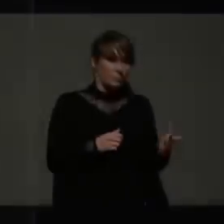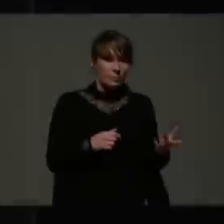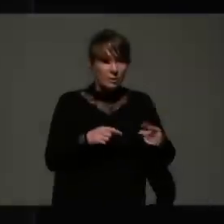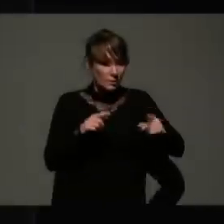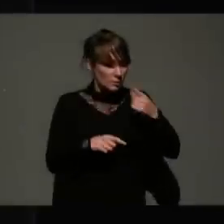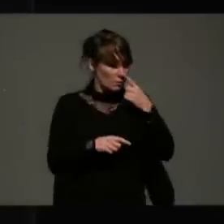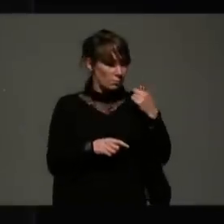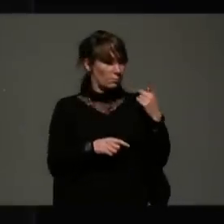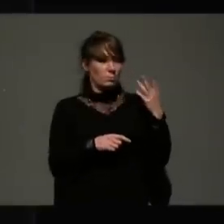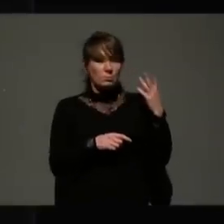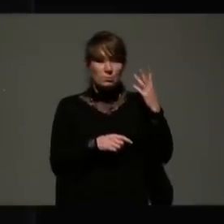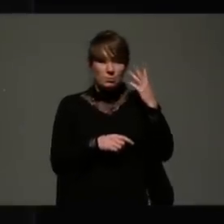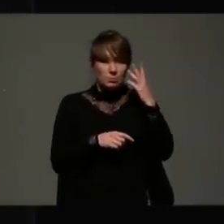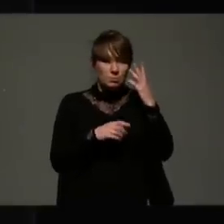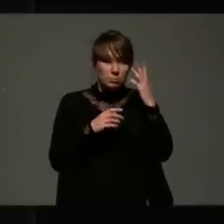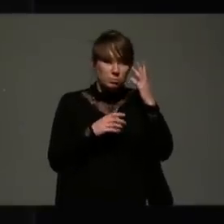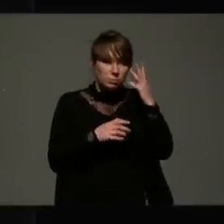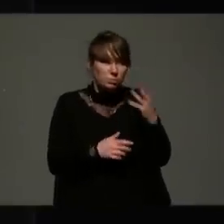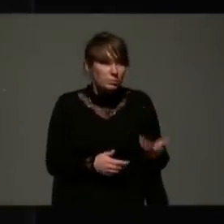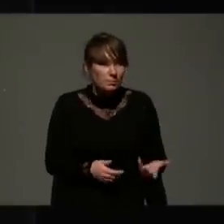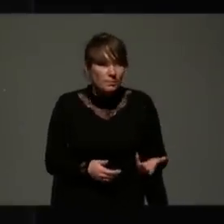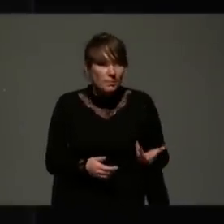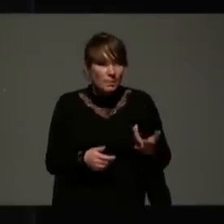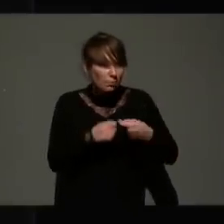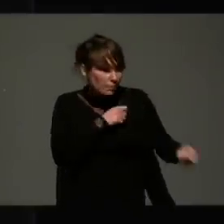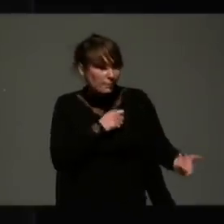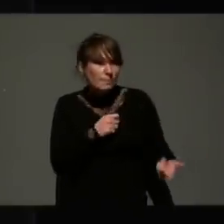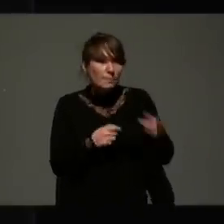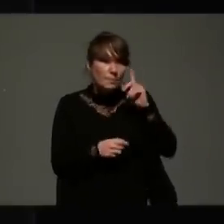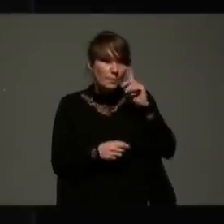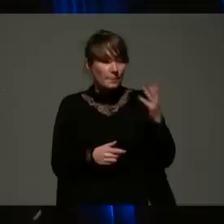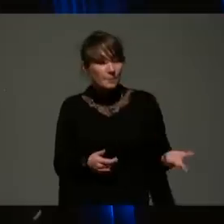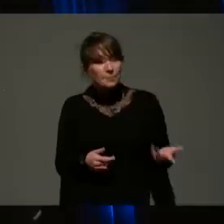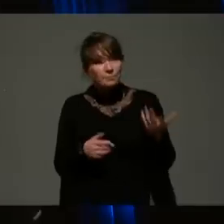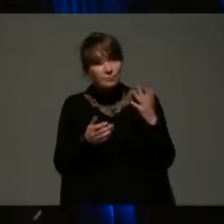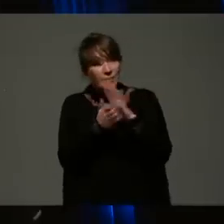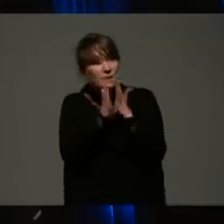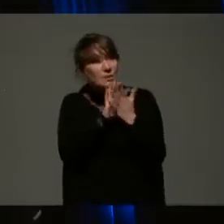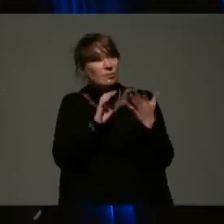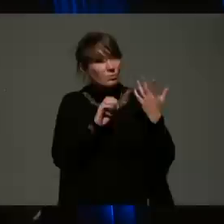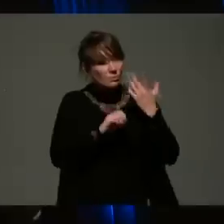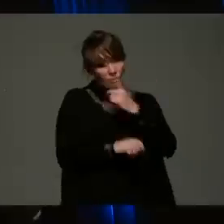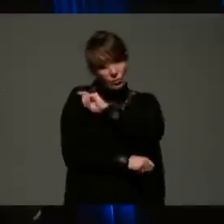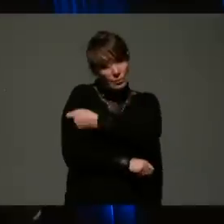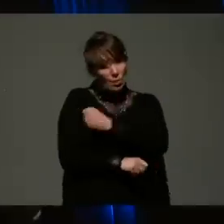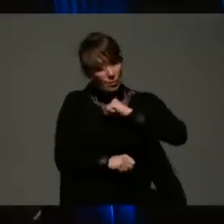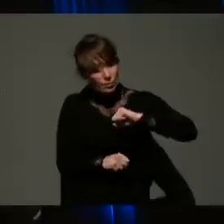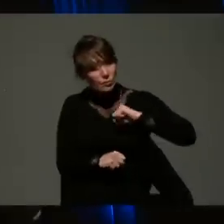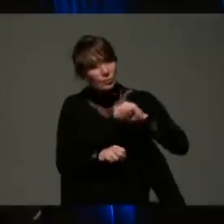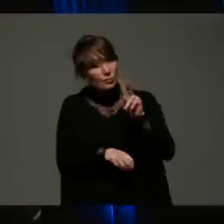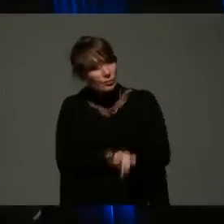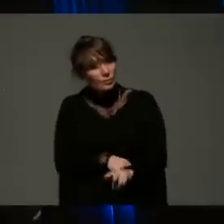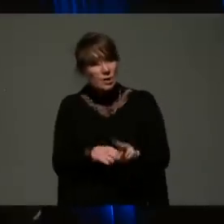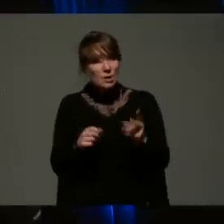de démesure, avec une pratique cette fois-ci sportive qui est intense, avec des compétitions qui sont